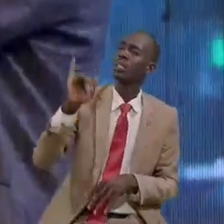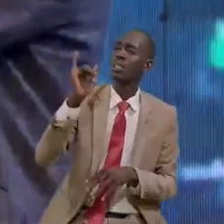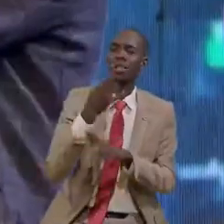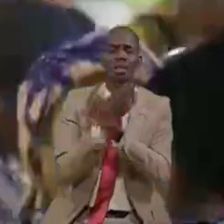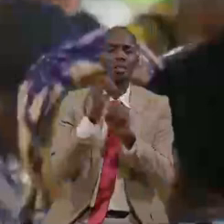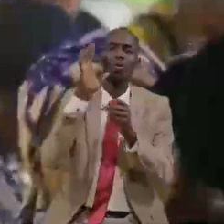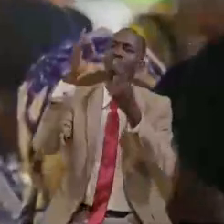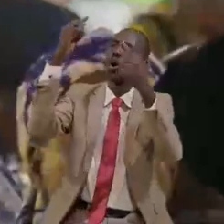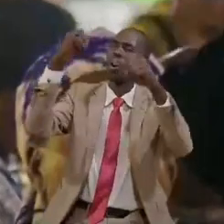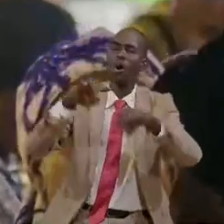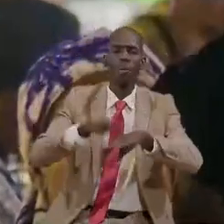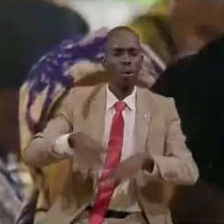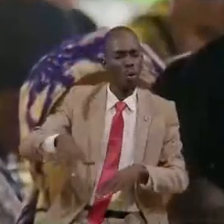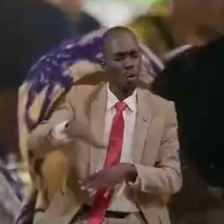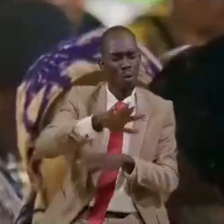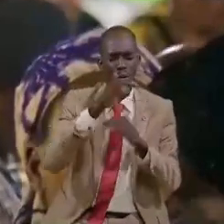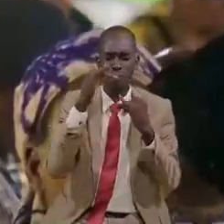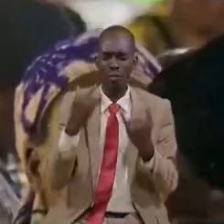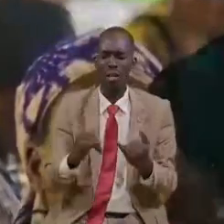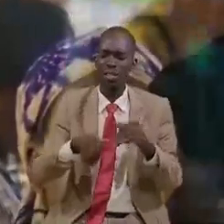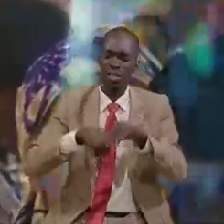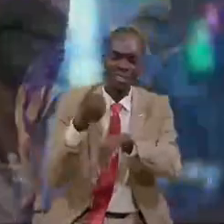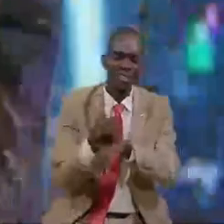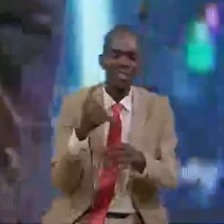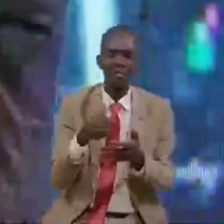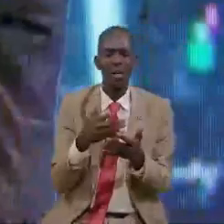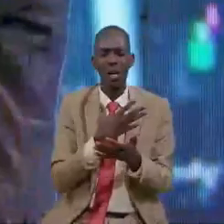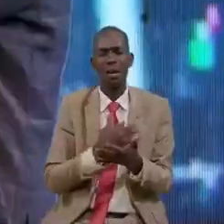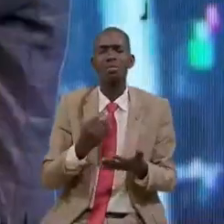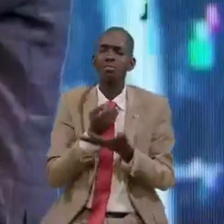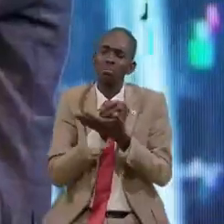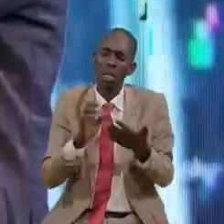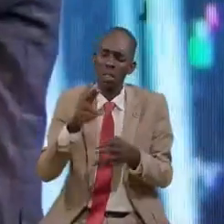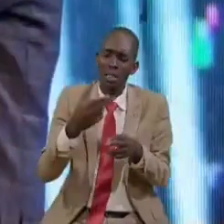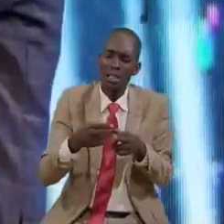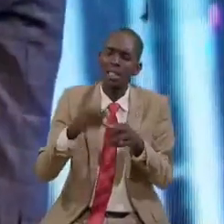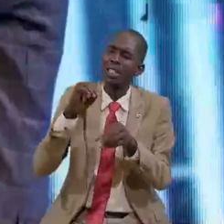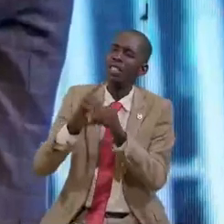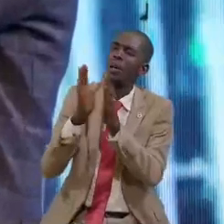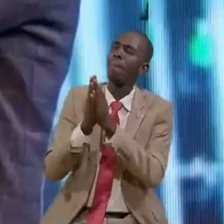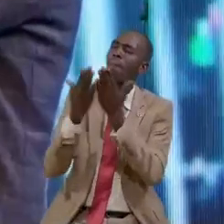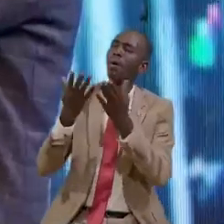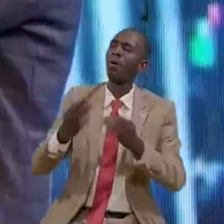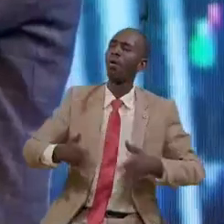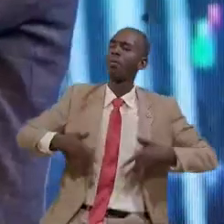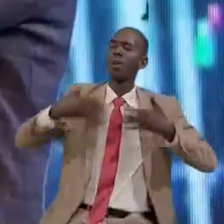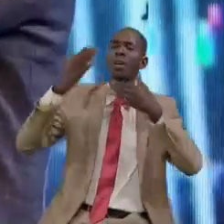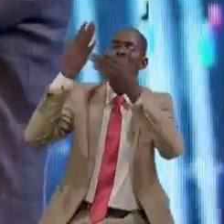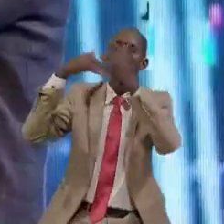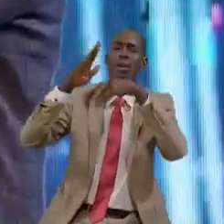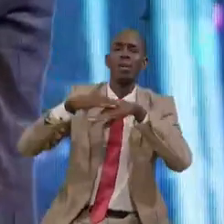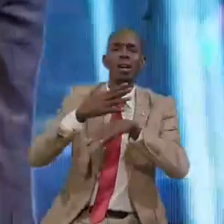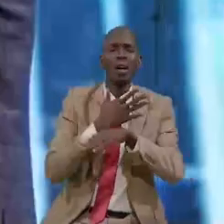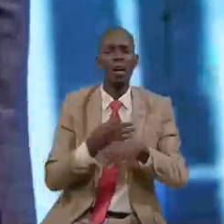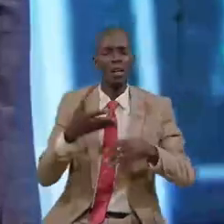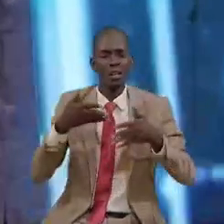d'eux maintenant. Confirme-le et écris leur nom dans le livre de vie. Et que le plus grand